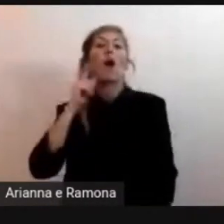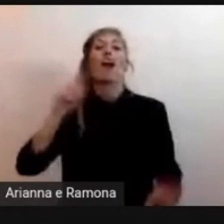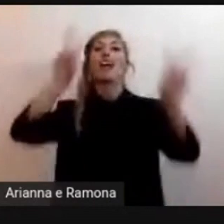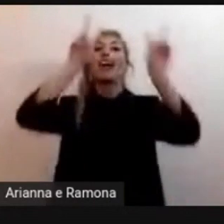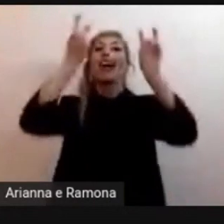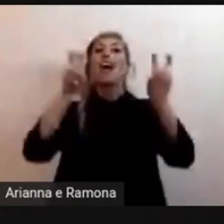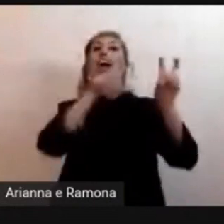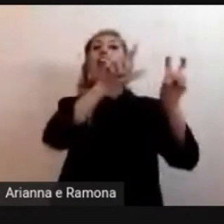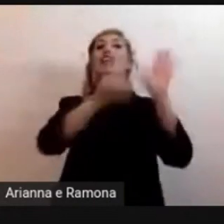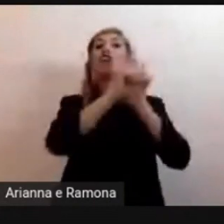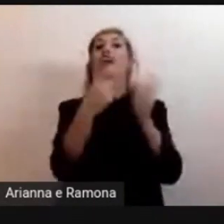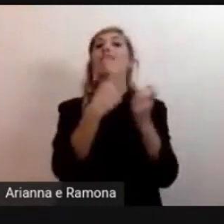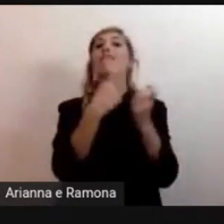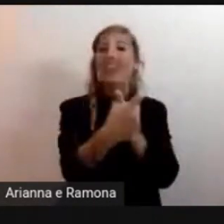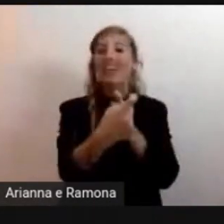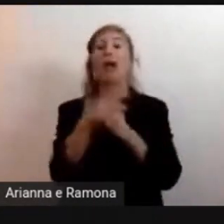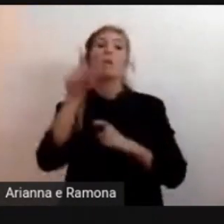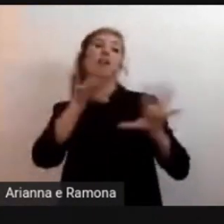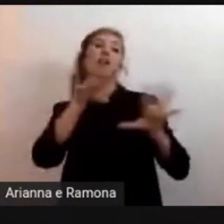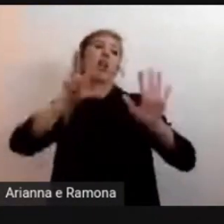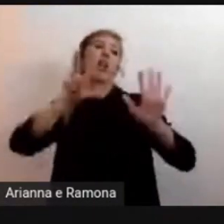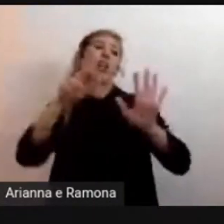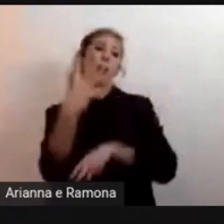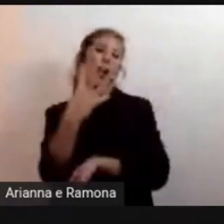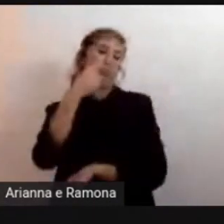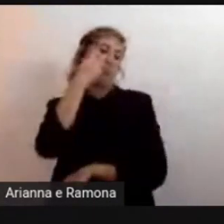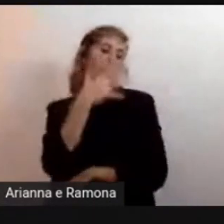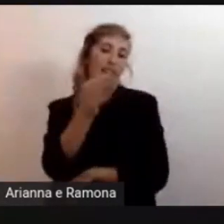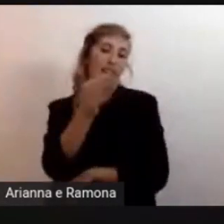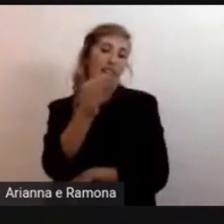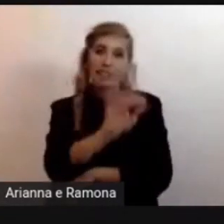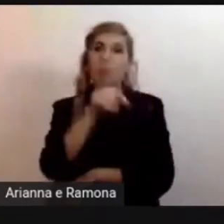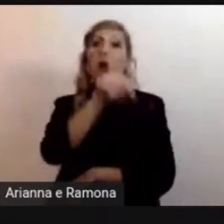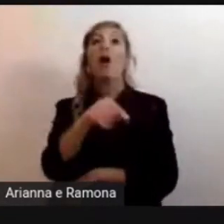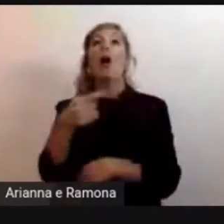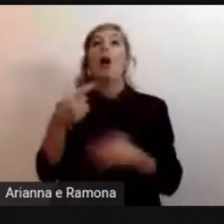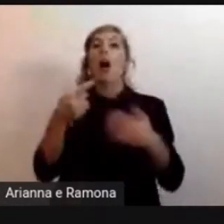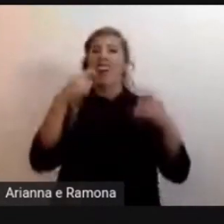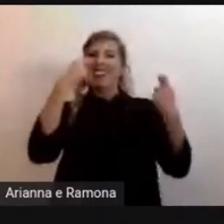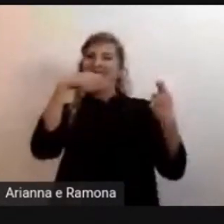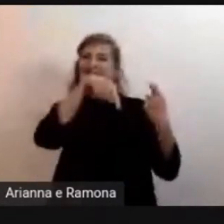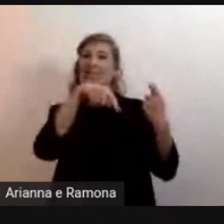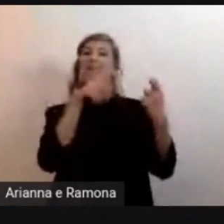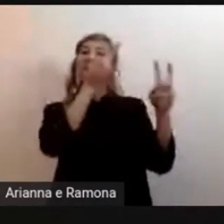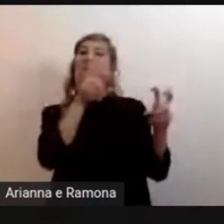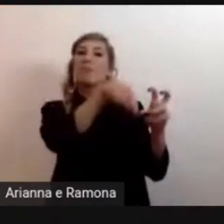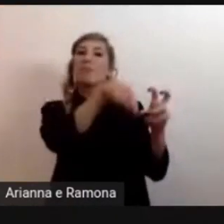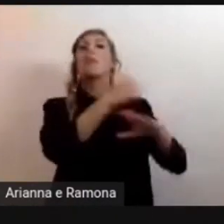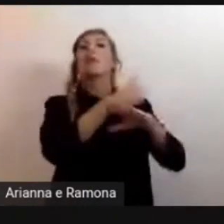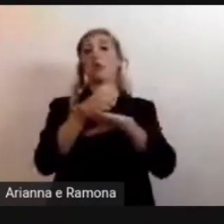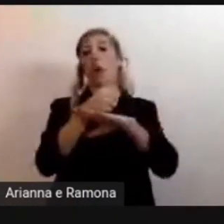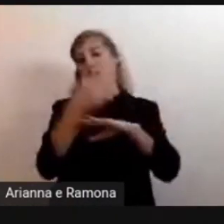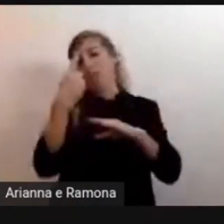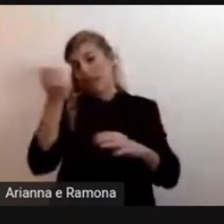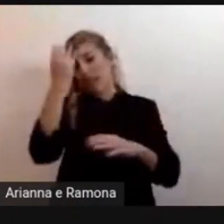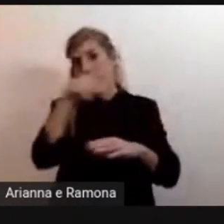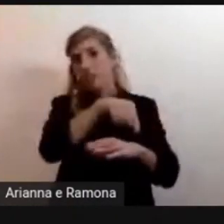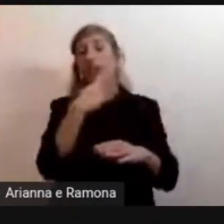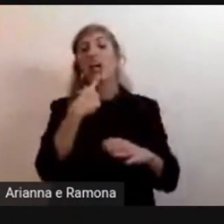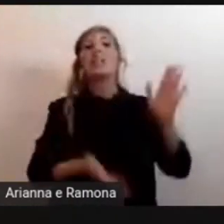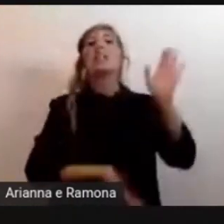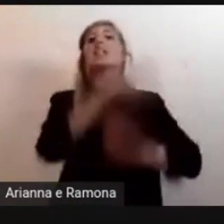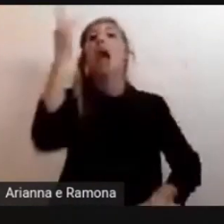che anche in un fantastico del 84 i personaggi scappano cipata di ovviamente dalle urla che